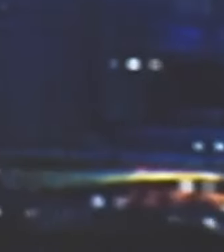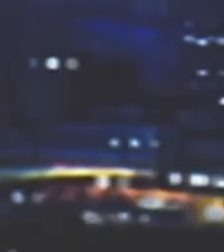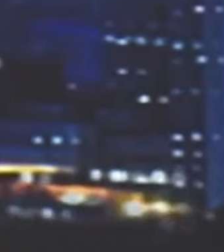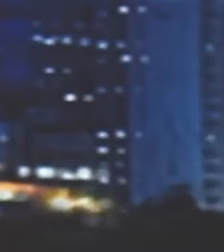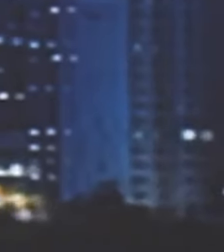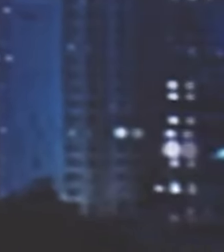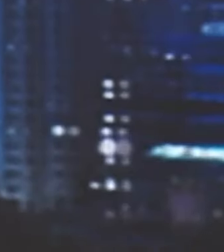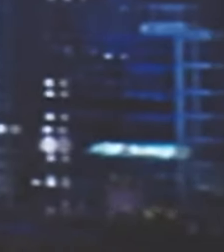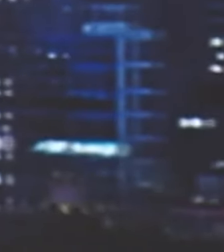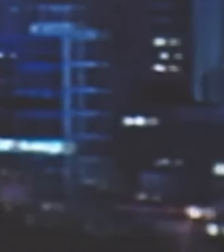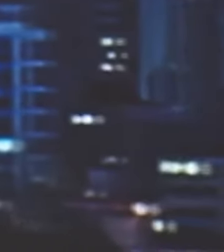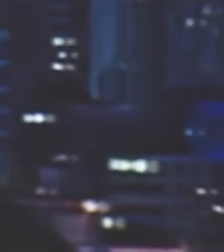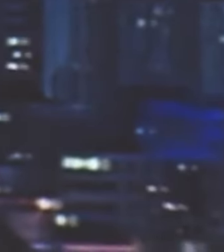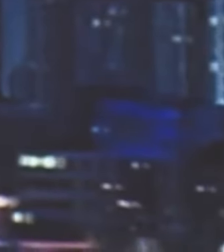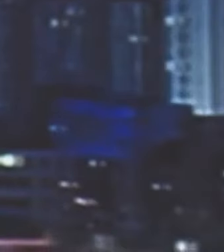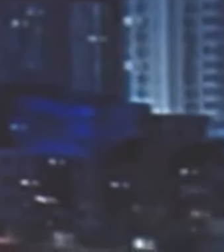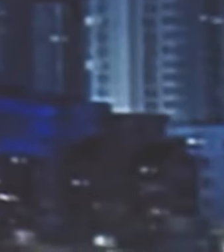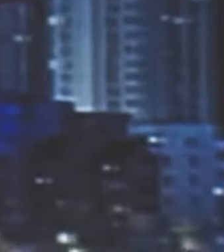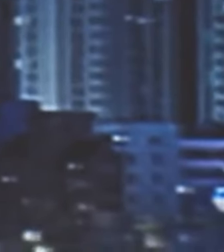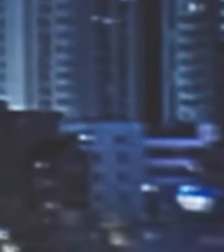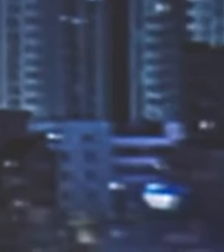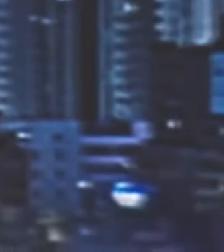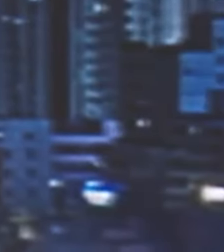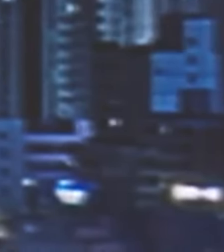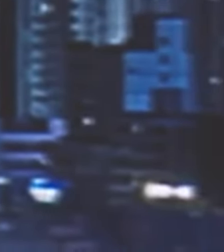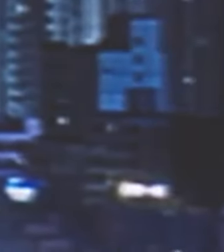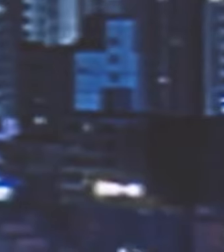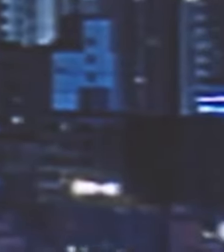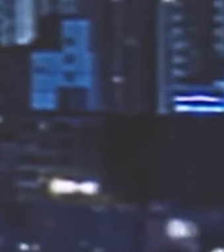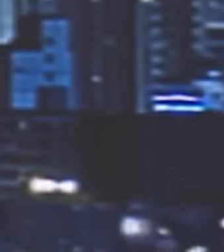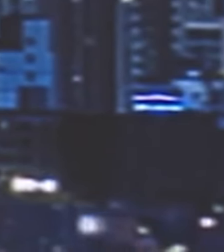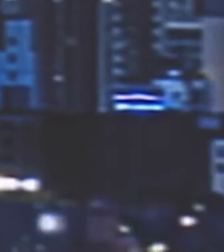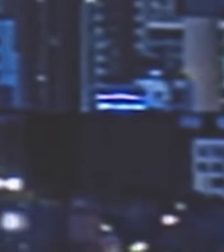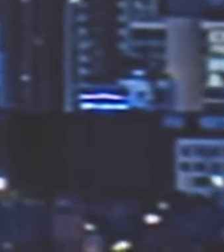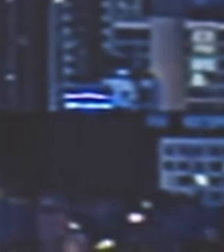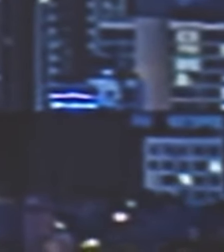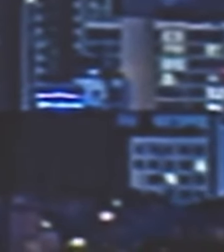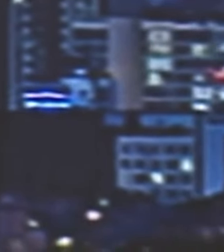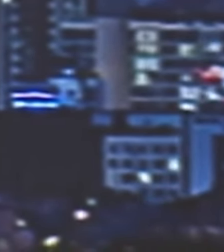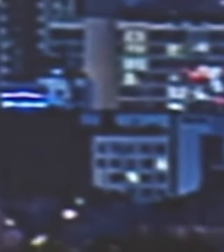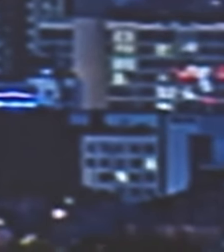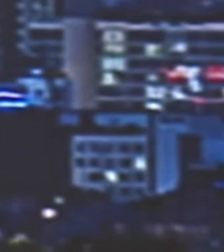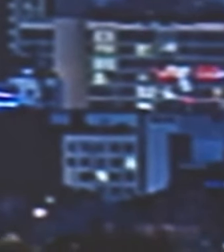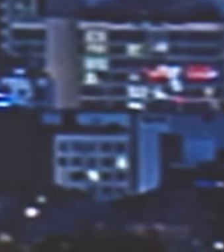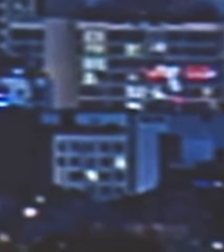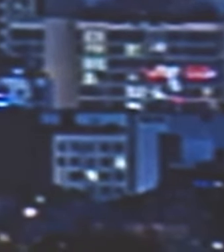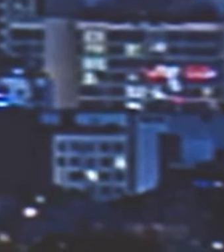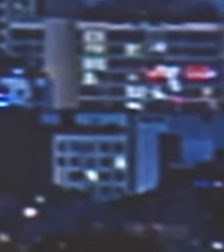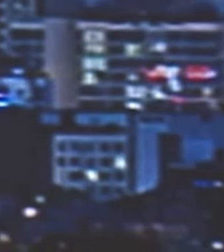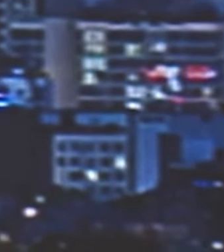JTBC 뉴스를 시청해 주신 여러분 고맙습니다. 저희는 저녁 6시 50분 뉴스룸에서 뵙겠습니다.